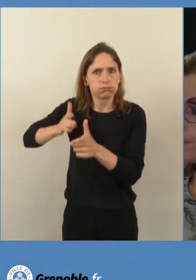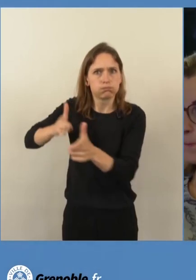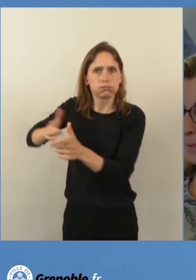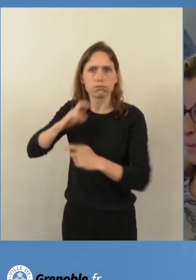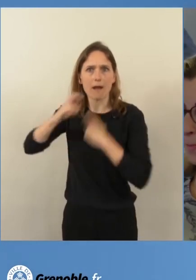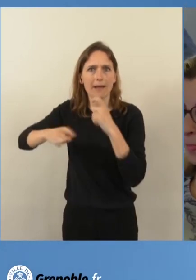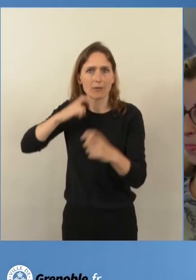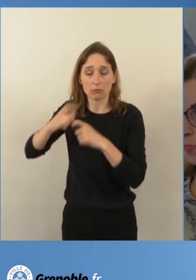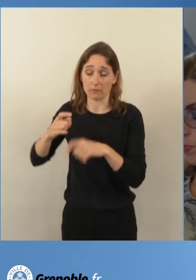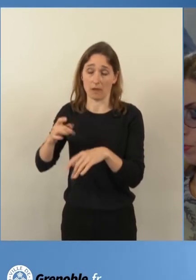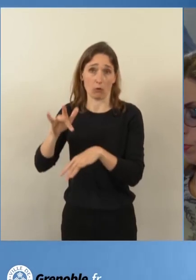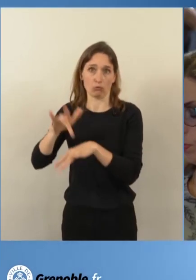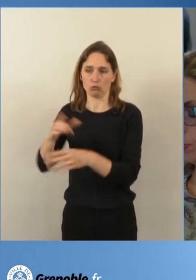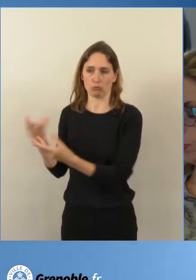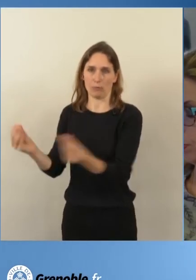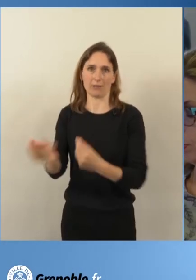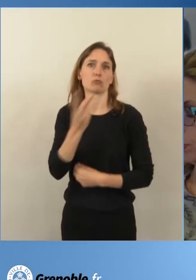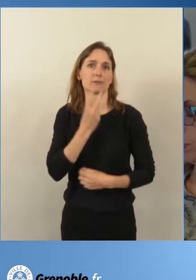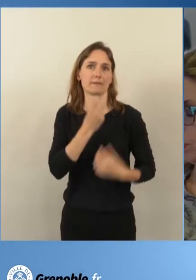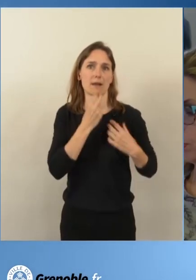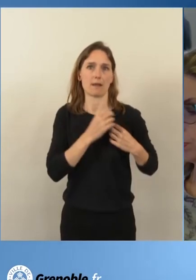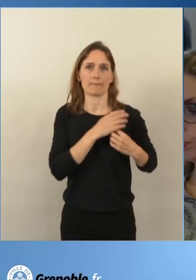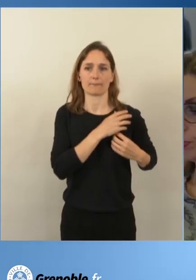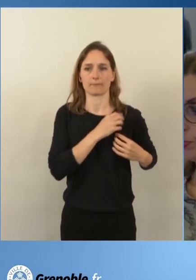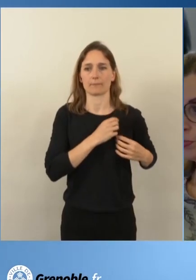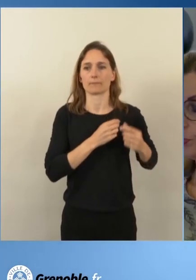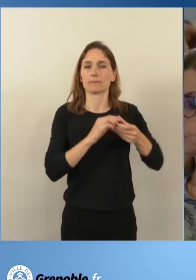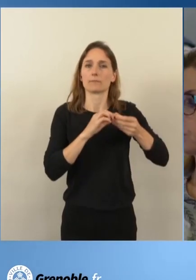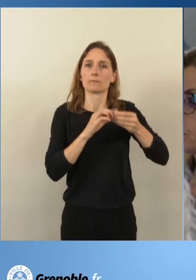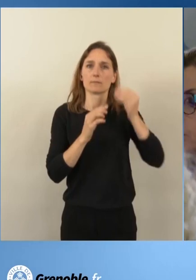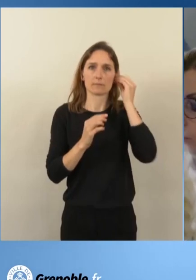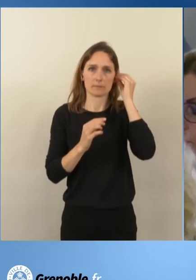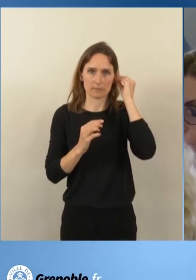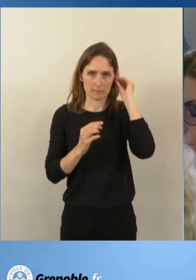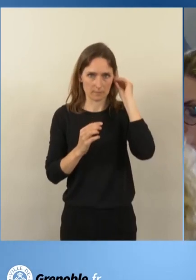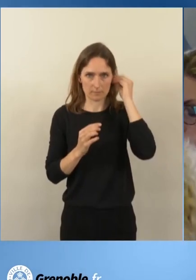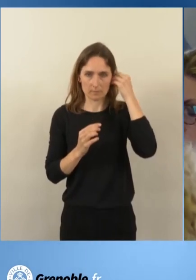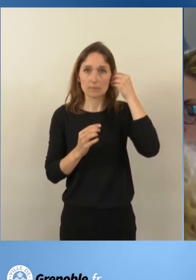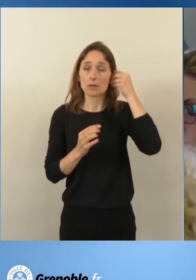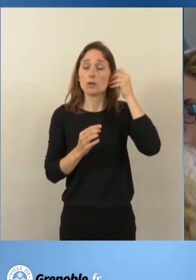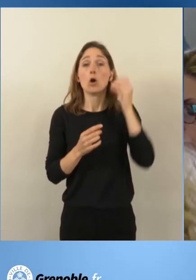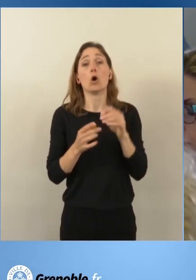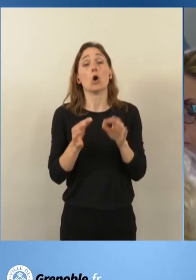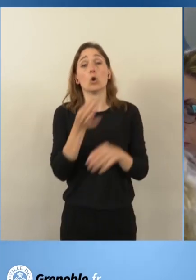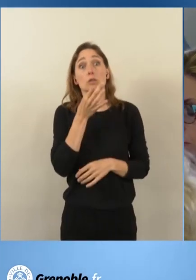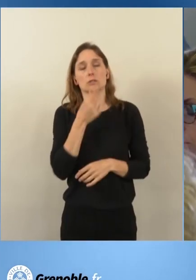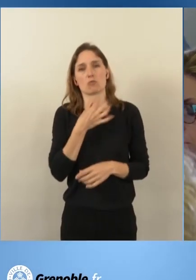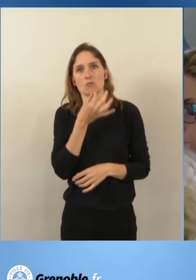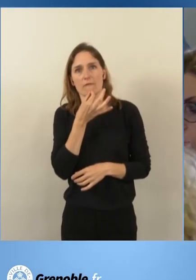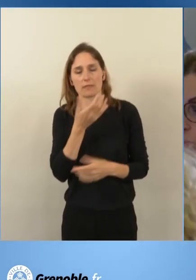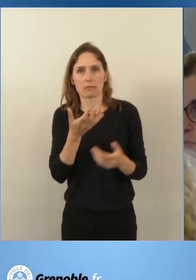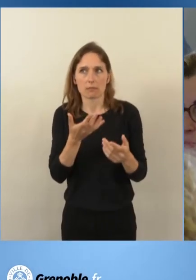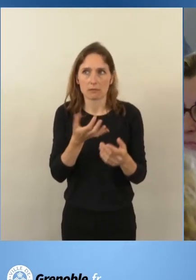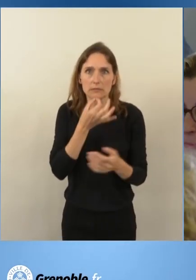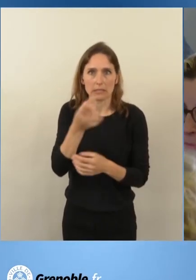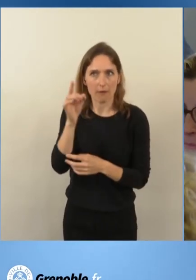a touché des populations civiles je voudrais simplement dire également Monsieur le Maire que vous avez été incomplet sur les violences quand dans la liste que vous